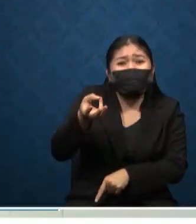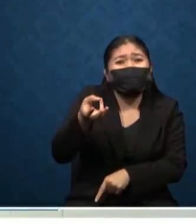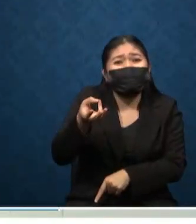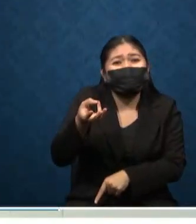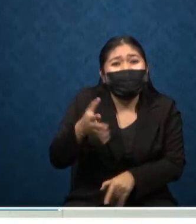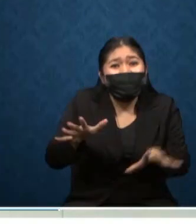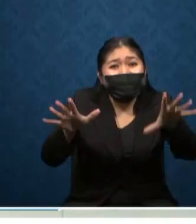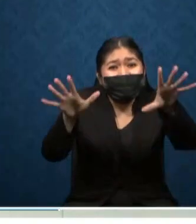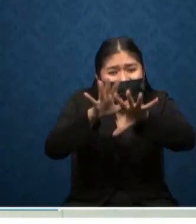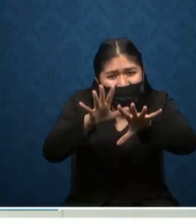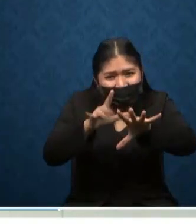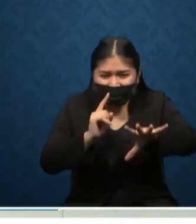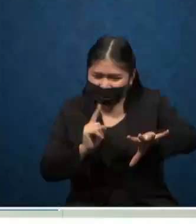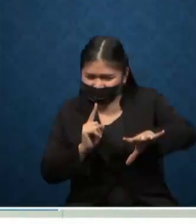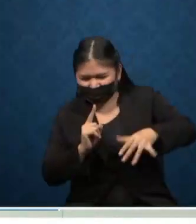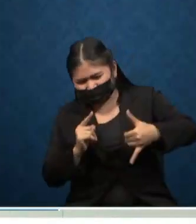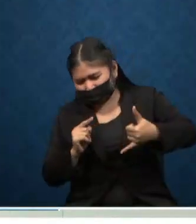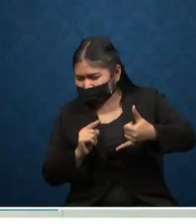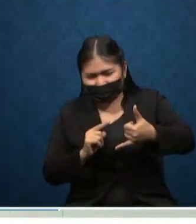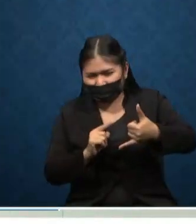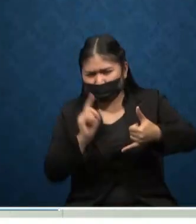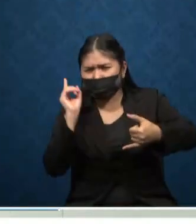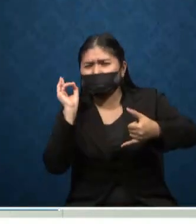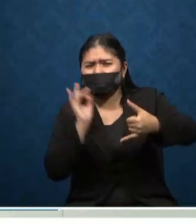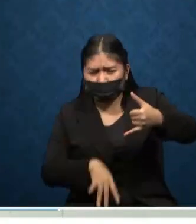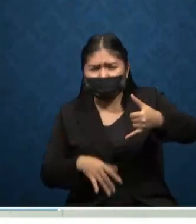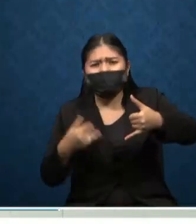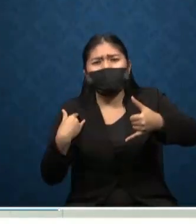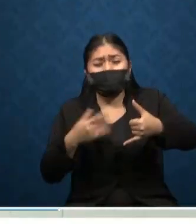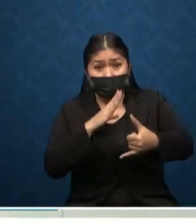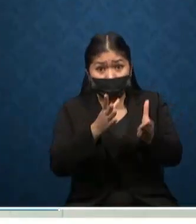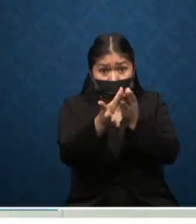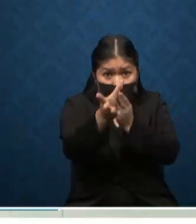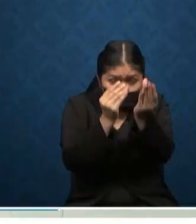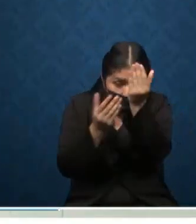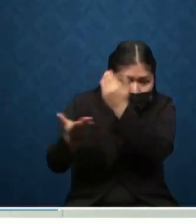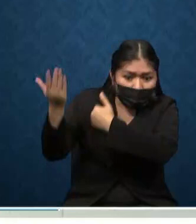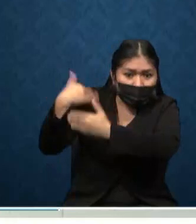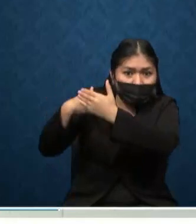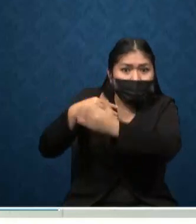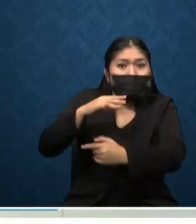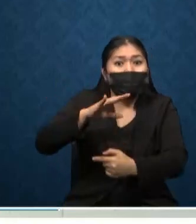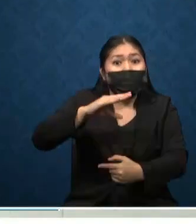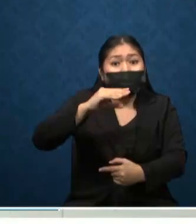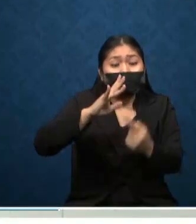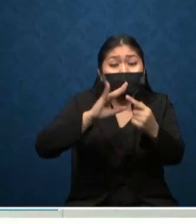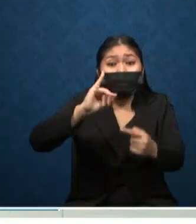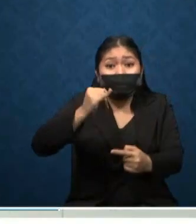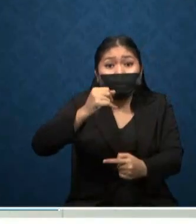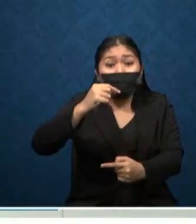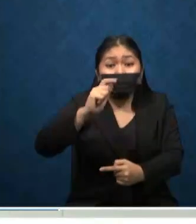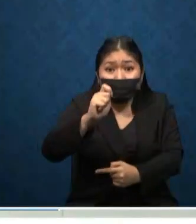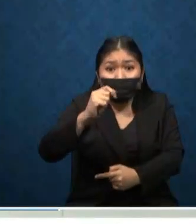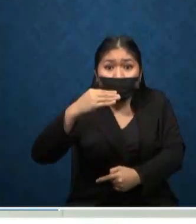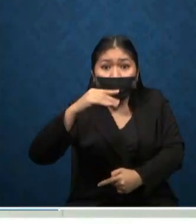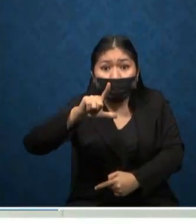คือเป็นการถูกลุกรานถ้าเราได้ศึกษาประวัติของเจอโรนิโมซึ่งเป็นผู้น